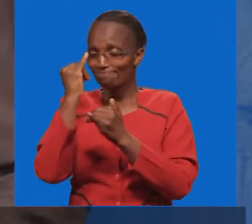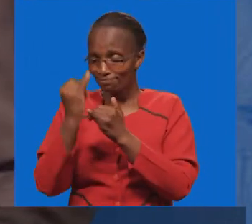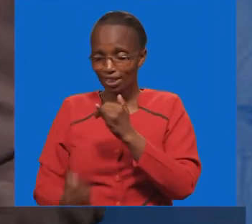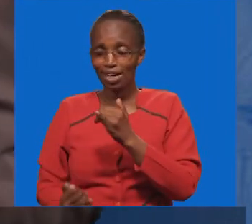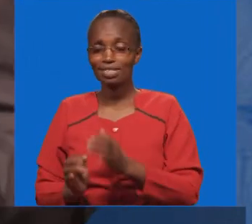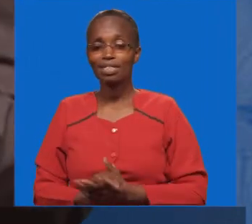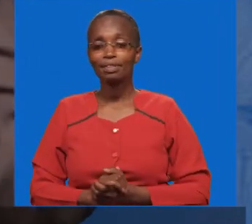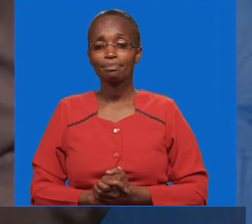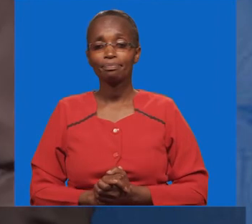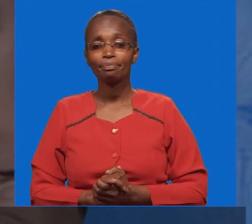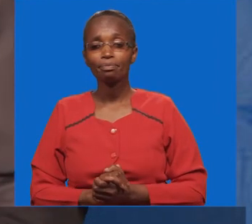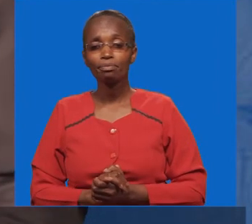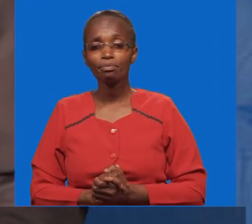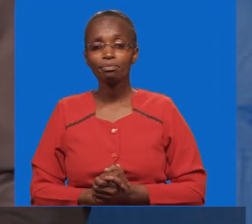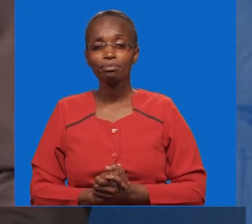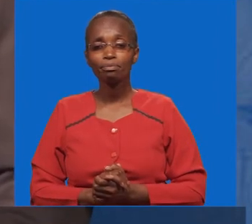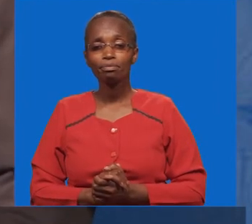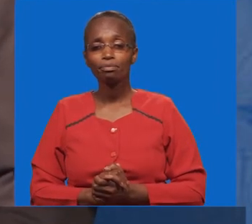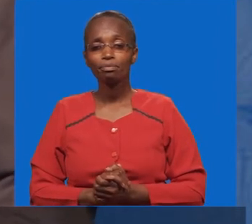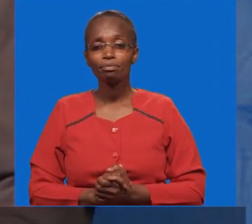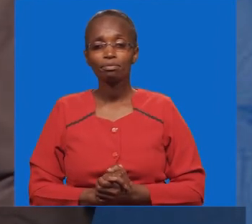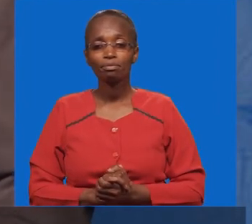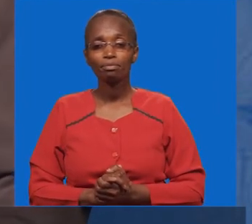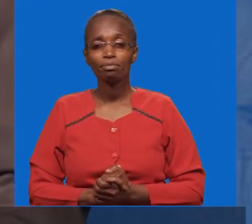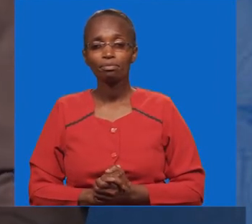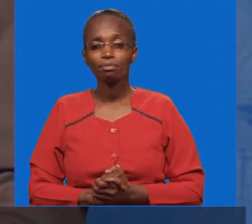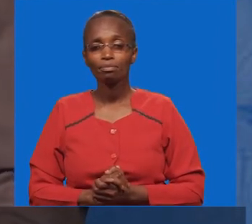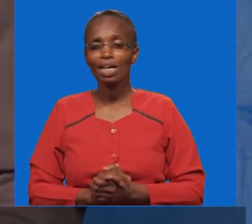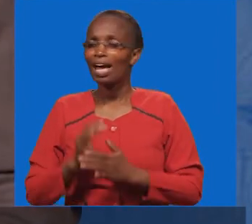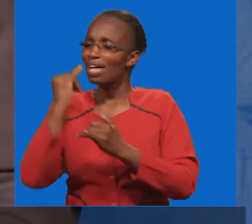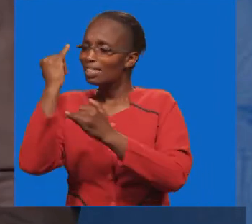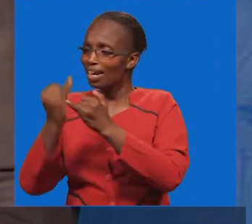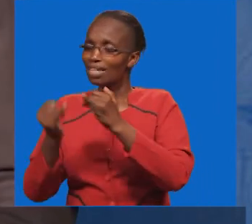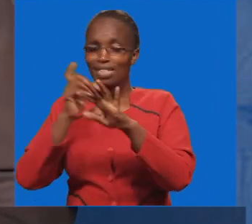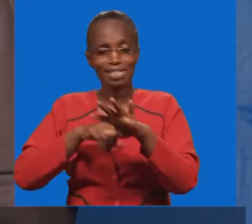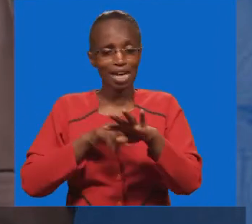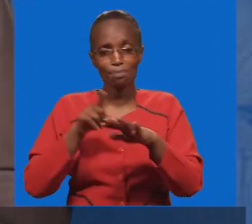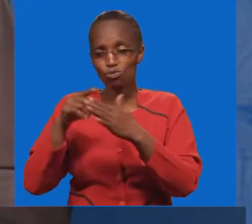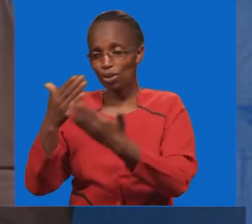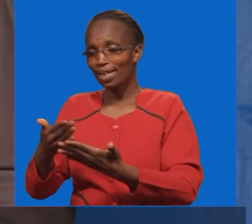na sisi, na tutazidi na kuinuliwa. Lastly, when did you make